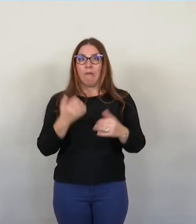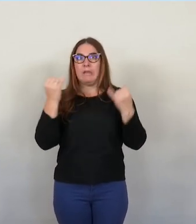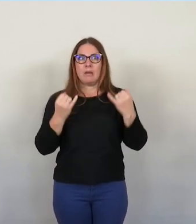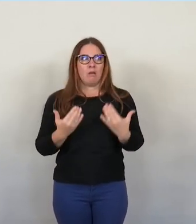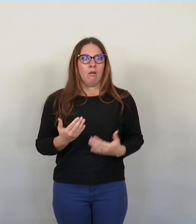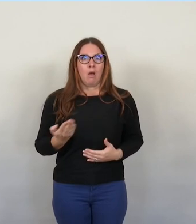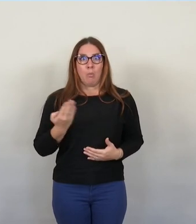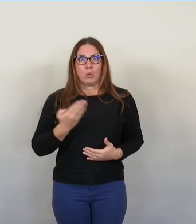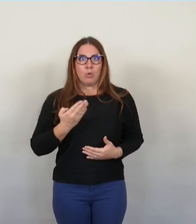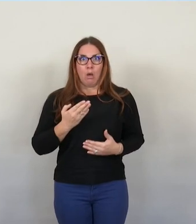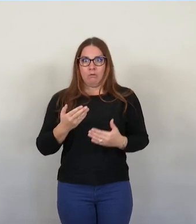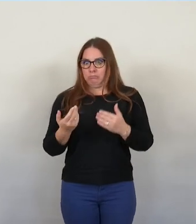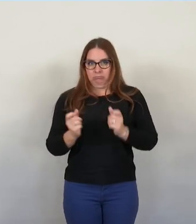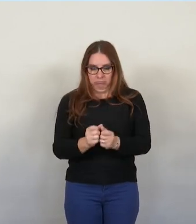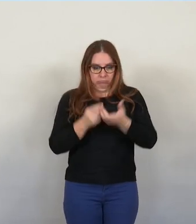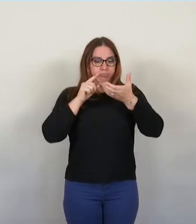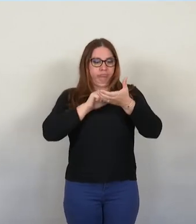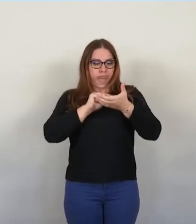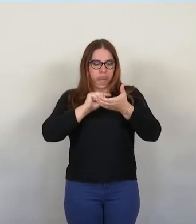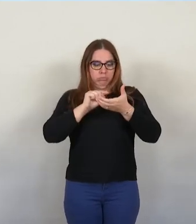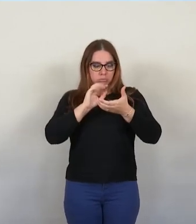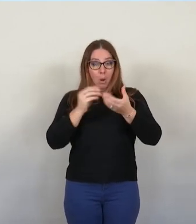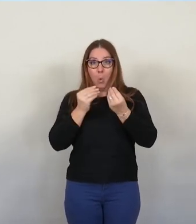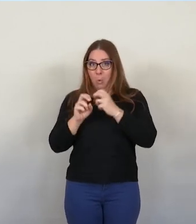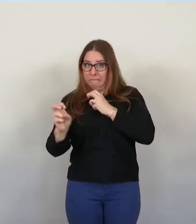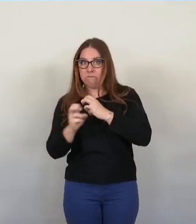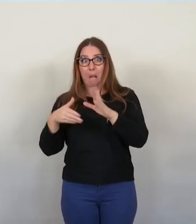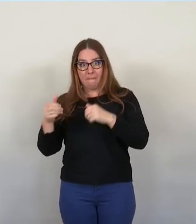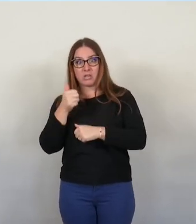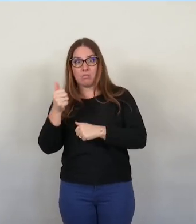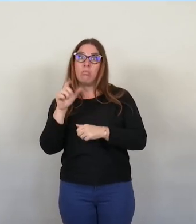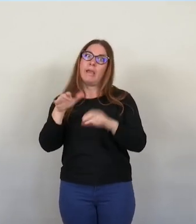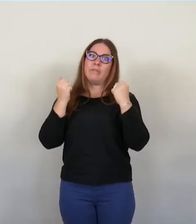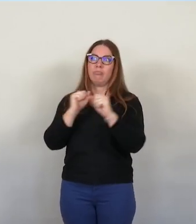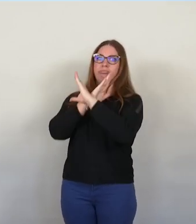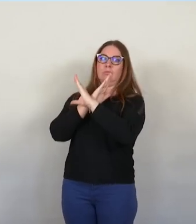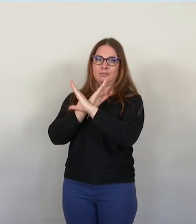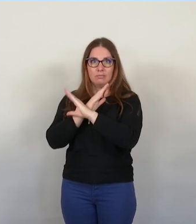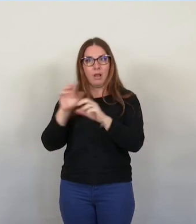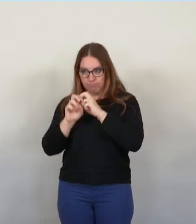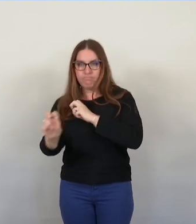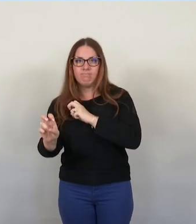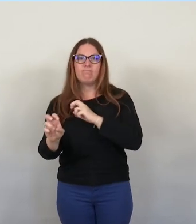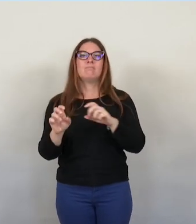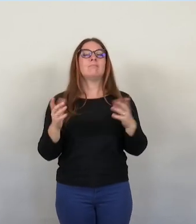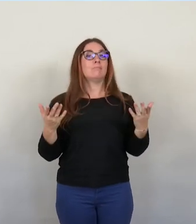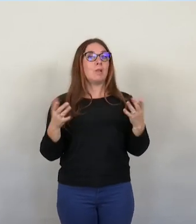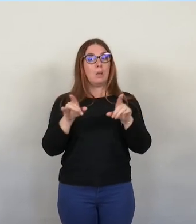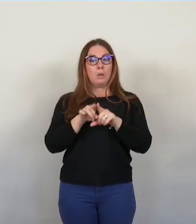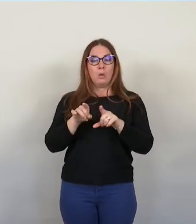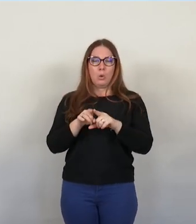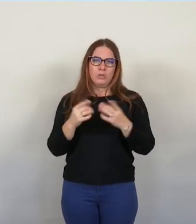toilettes les plus proches les toilettes qui fonctionne les plus proches et cette meilleure information passera aussi par un